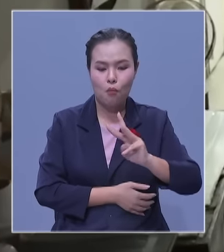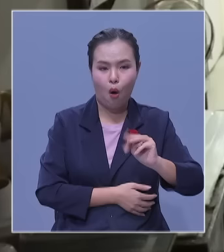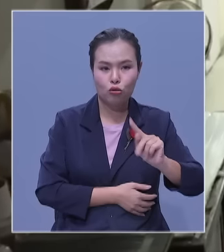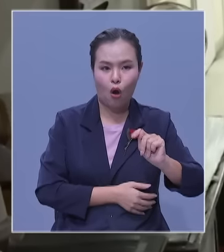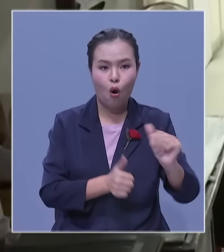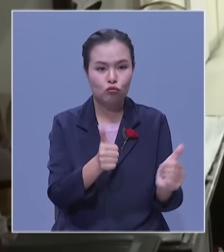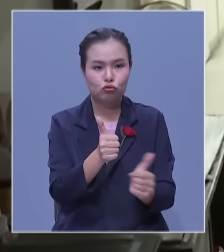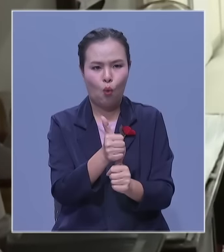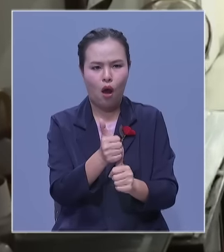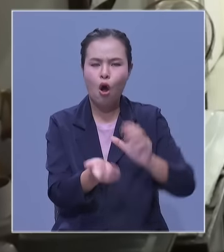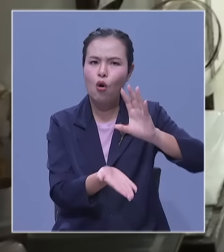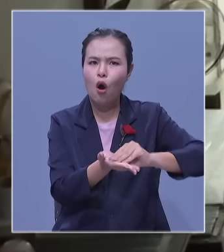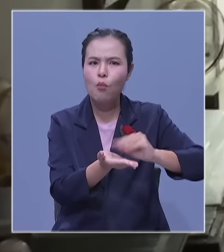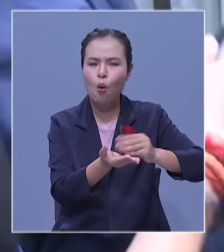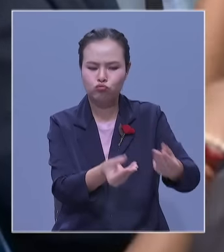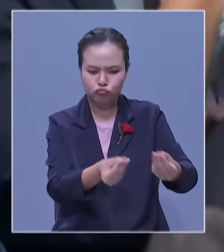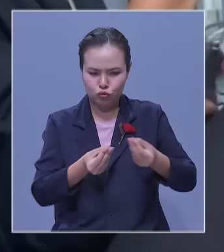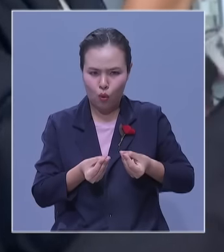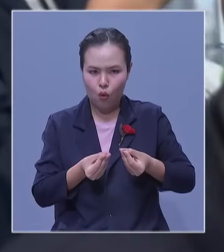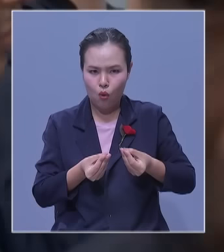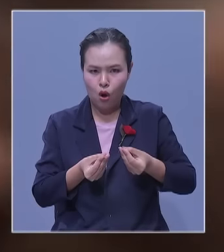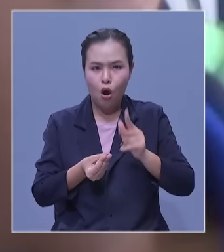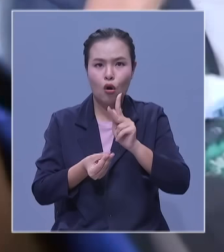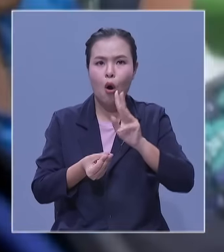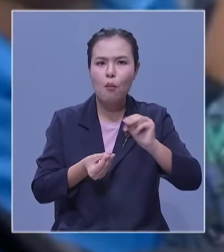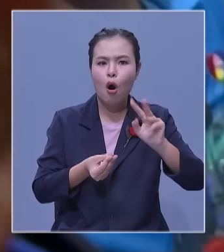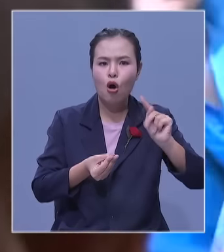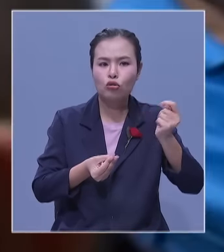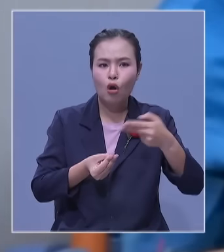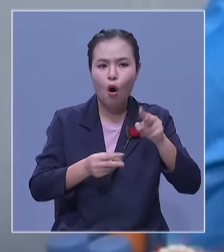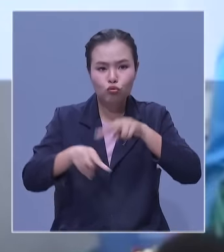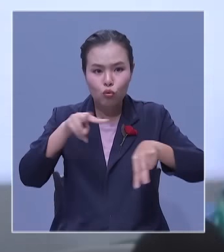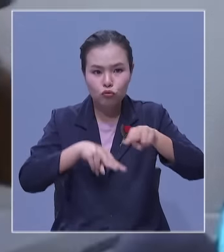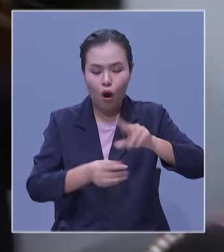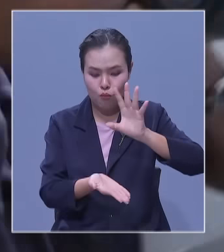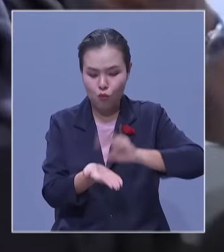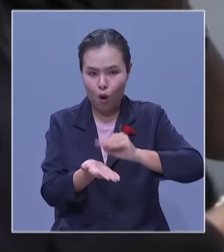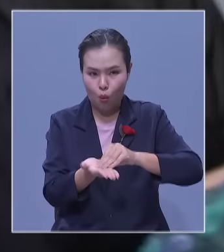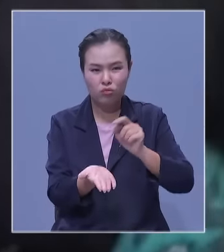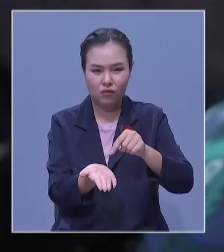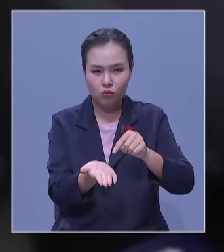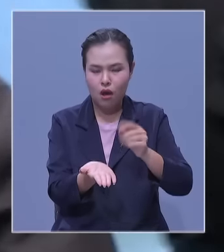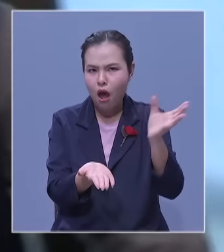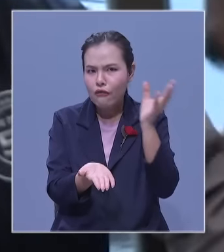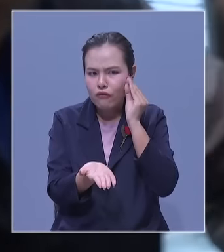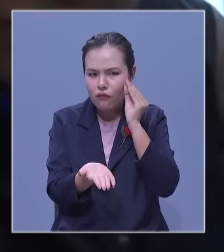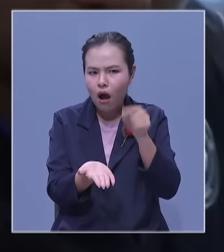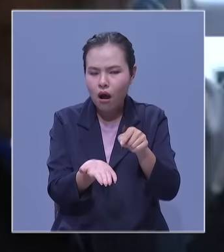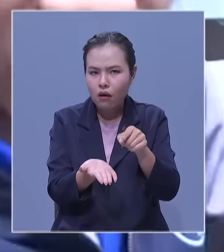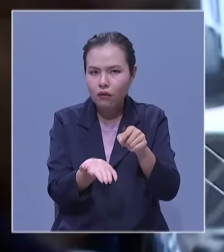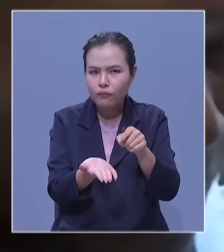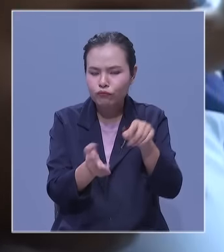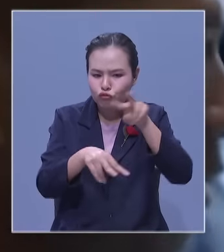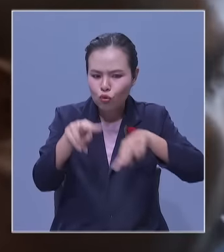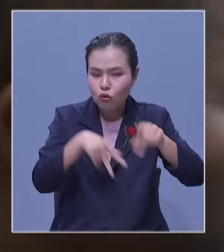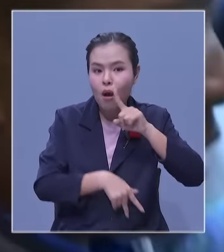คนส่งข้อมูลให้เพื่อให้ทางกมธ.ช่วยตรวจสอบนะครับคราวนี้พอได้ข้อมูลตรงนั้นมาเนี่ยสสเท้งก็มีการตรวจ